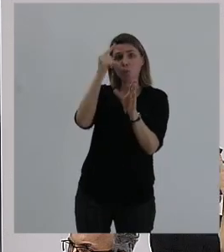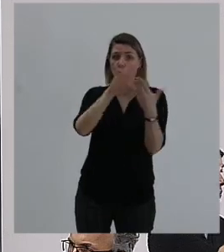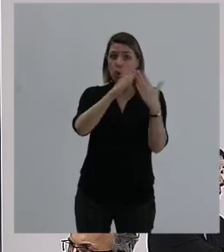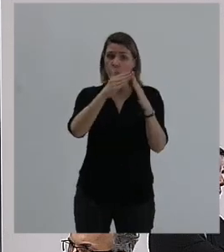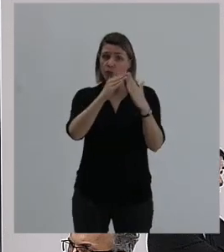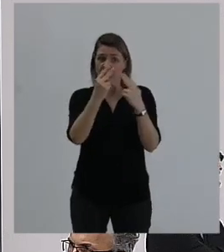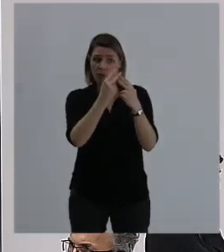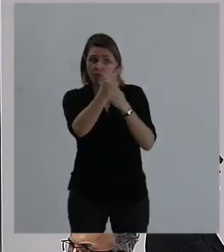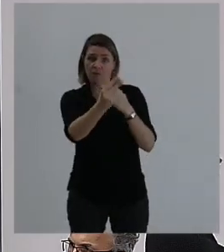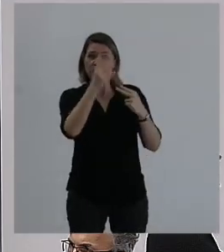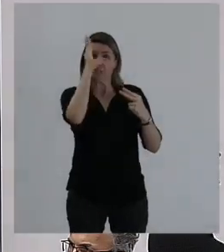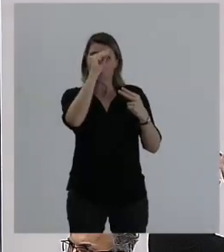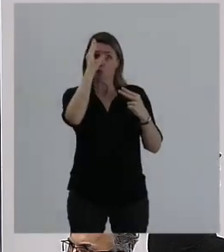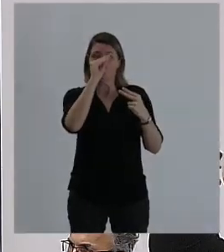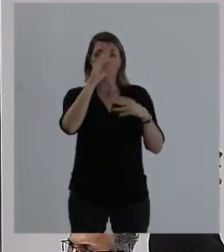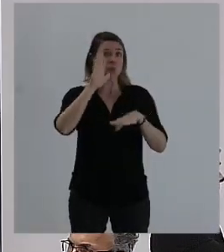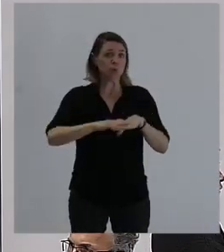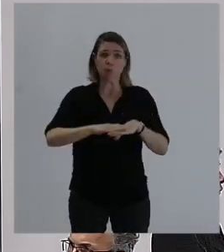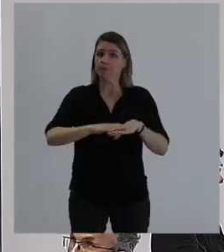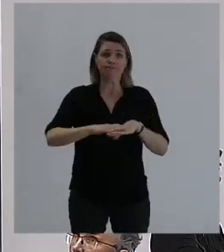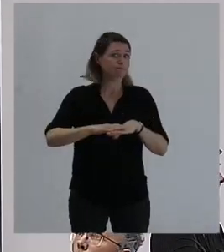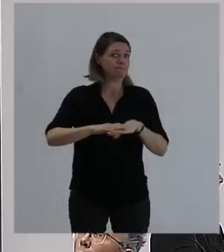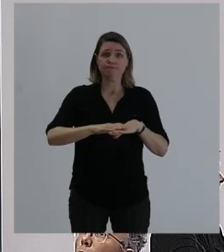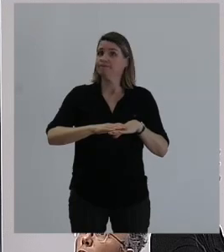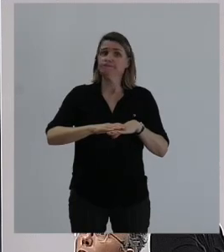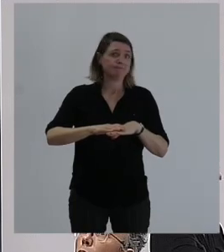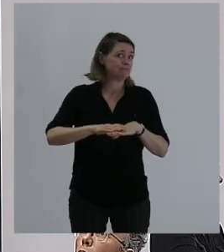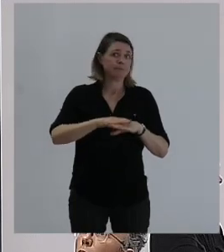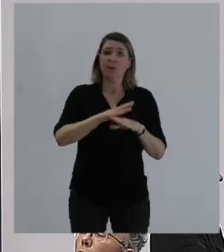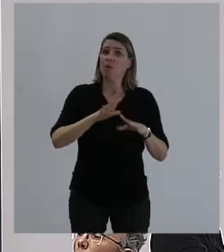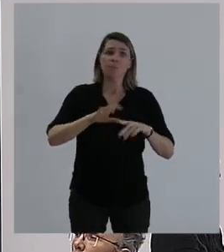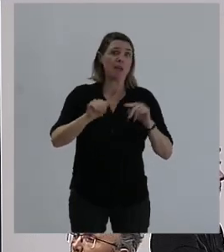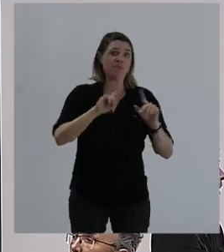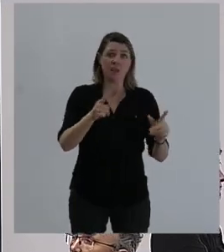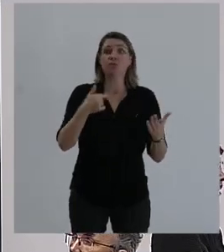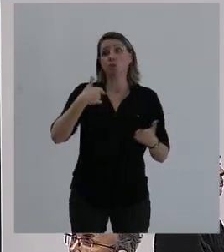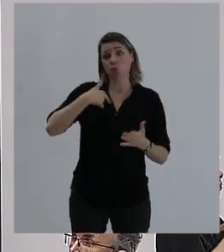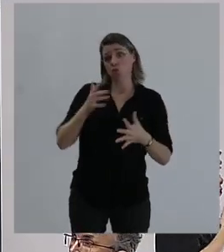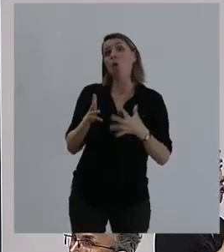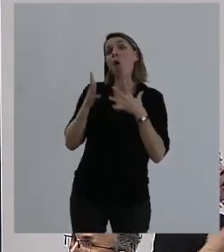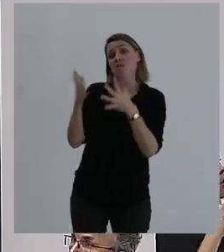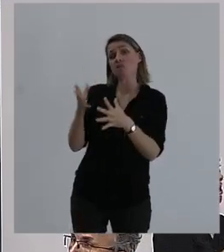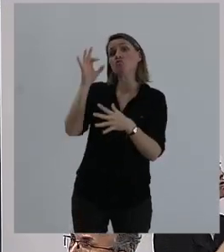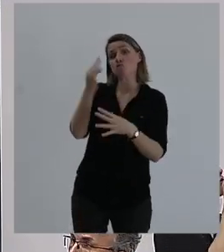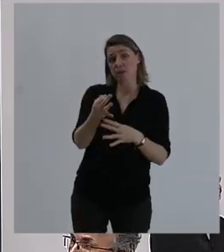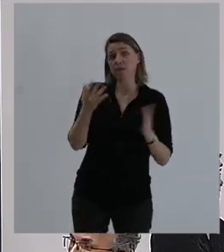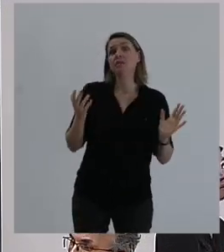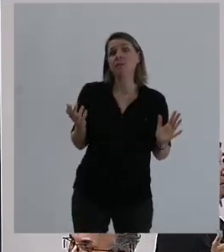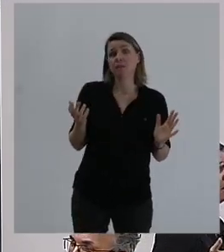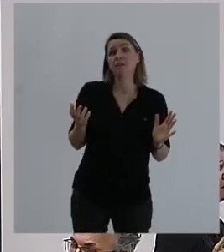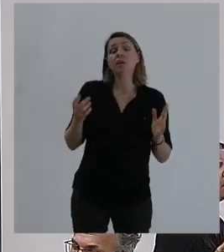communauté étudiante dédiée. Ça n'a pas été fait. Nous nous engageons à procéder à ce recrutement de sorte qu'on ait